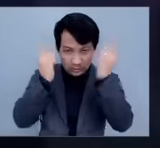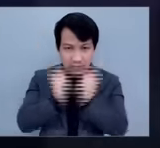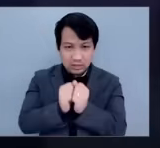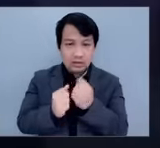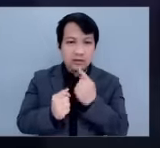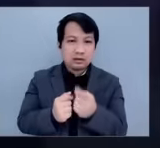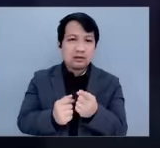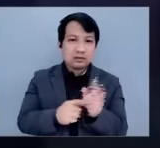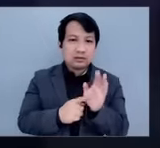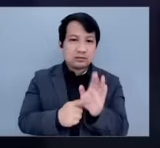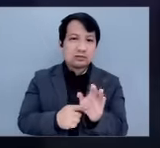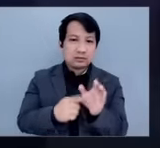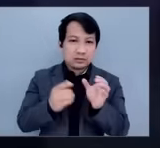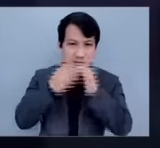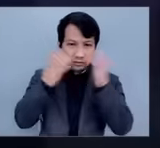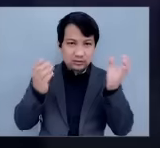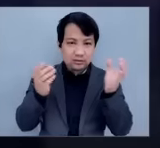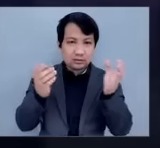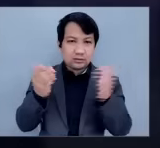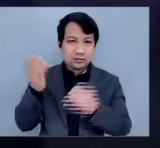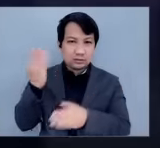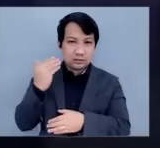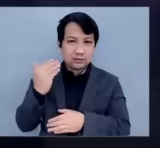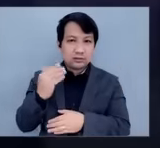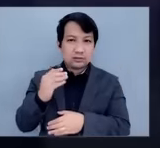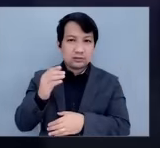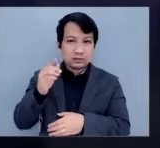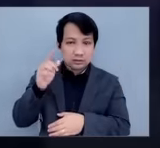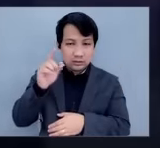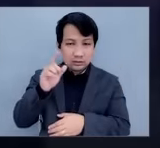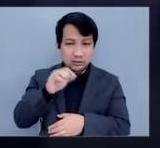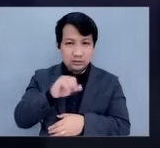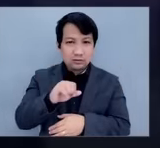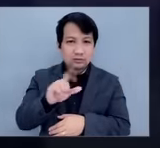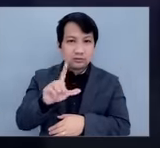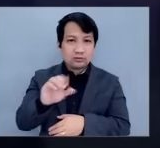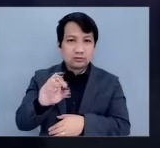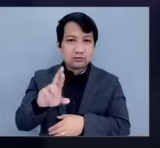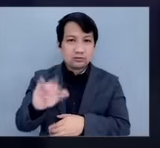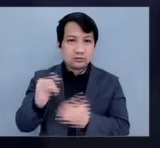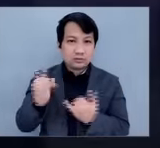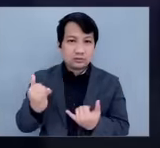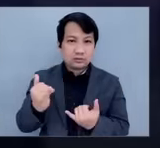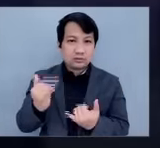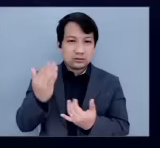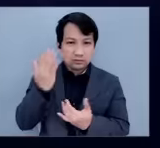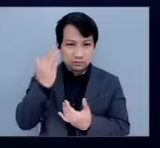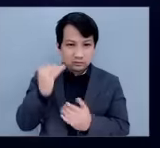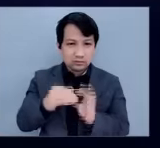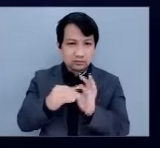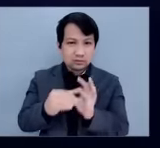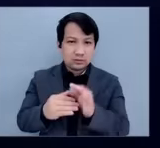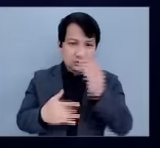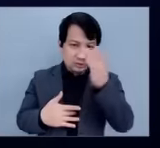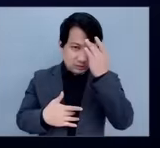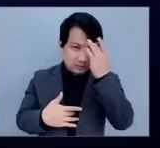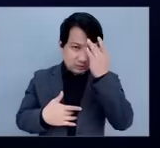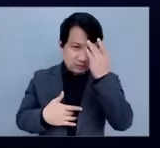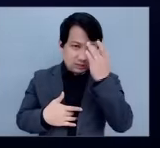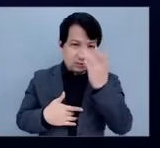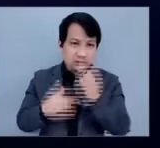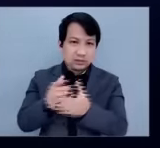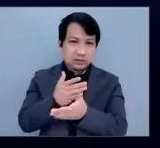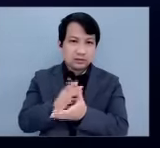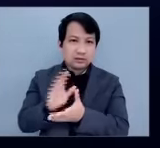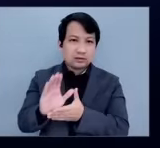nila i-celebrate ang birthday noon ni Cory. Pero hindi nakasama ngayon si Chris dahil sa kanyang sakit. Shinare din ni Chris ang isa